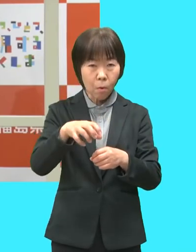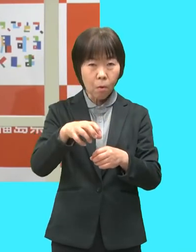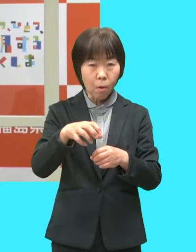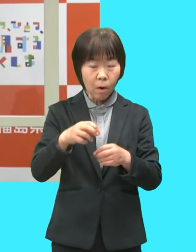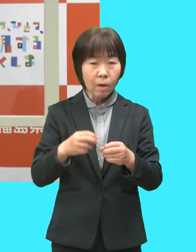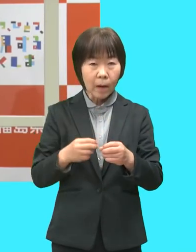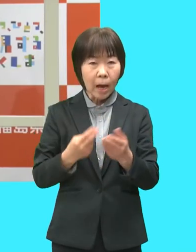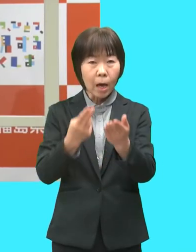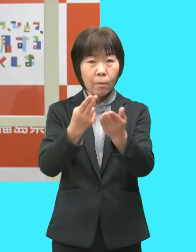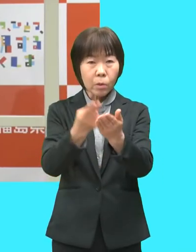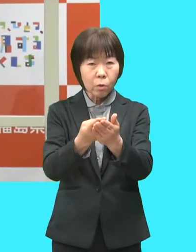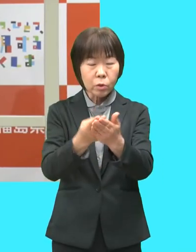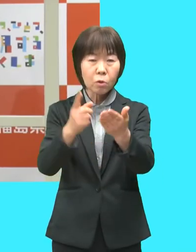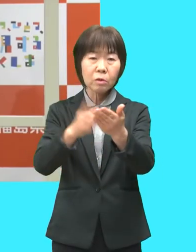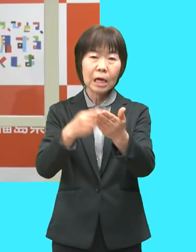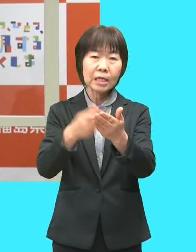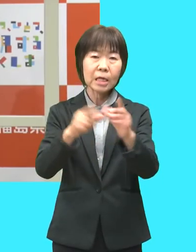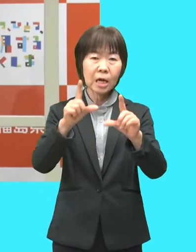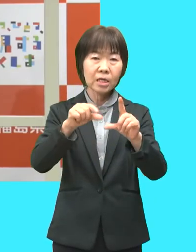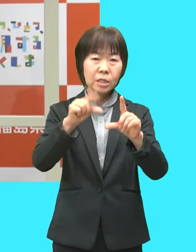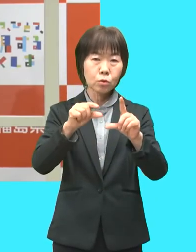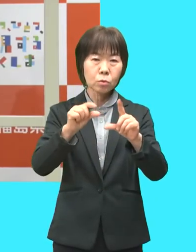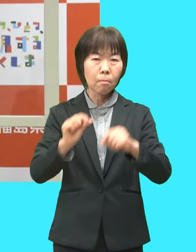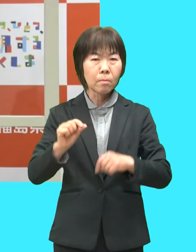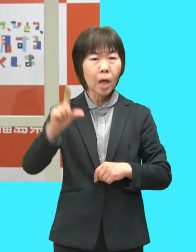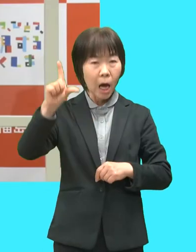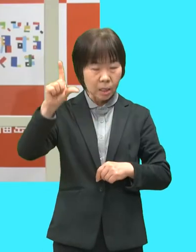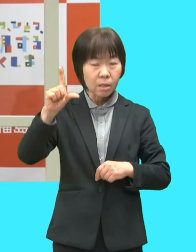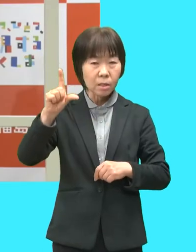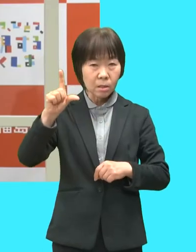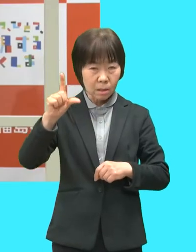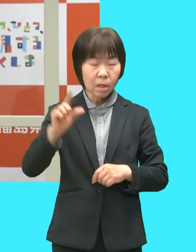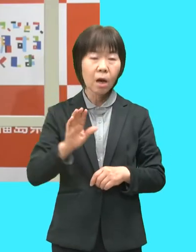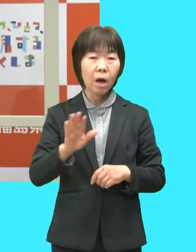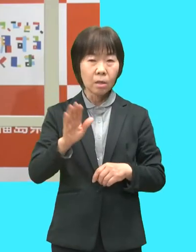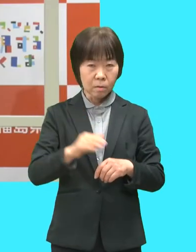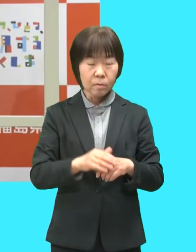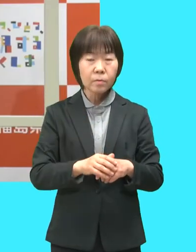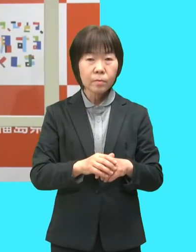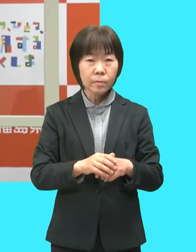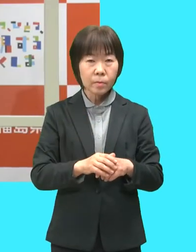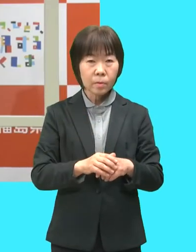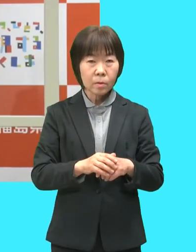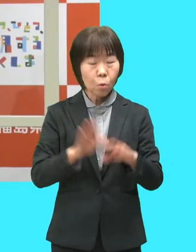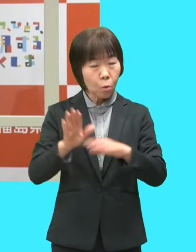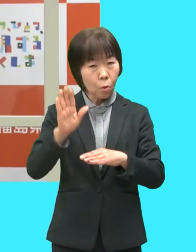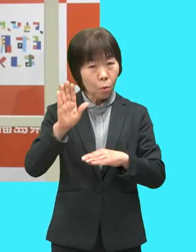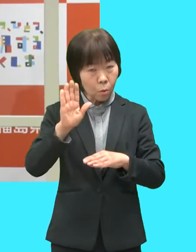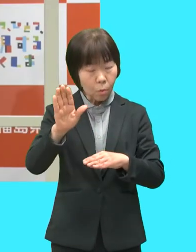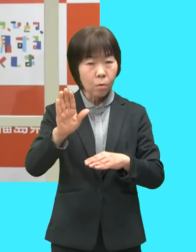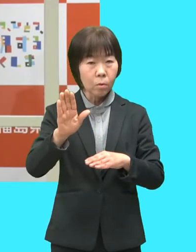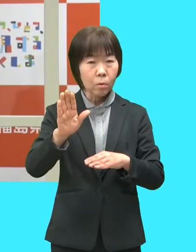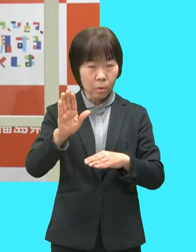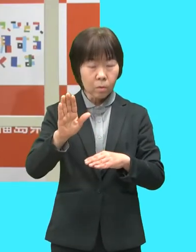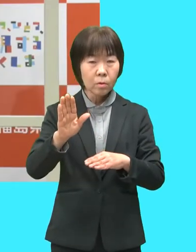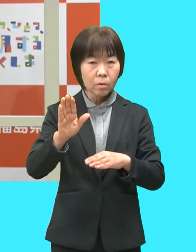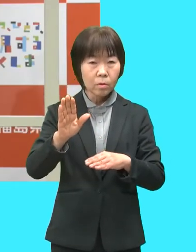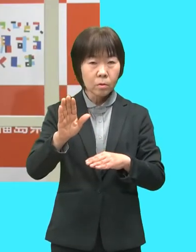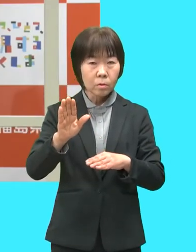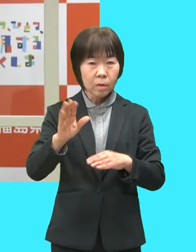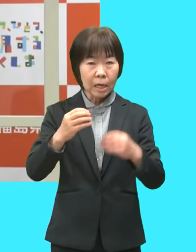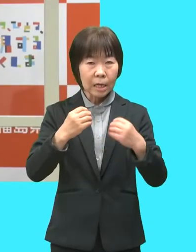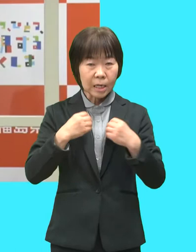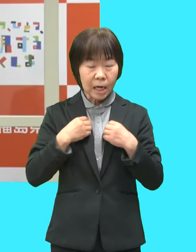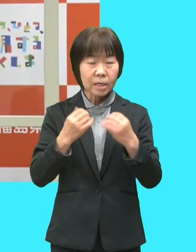床の逼迫度合い、やはり高い水準、これが現実としてありますので、今後どうやってこう感